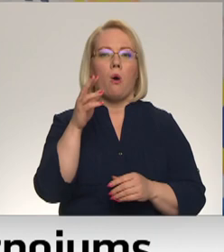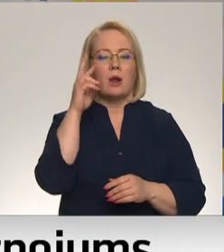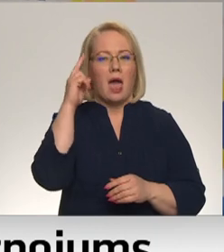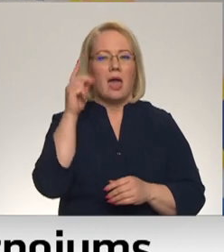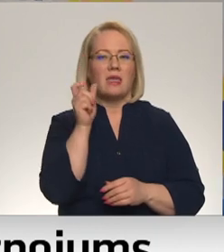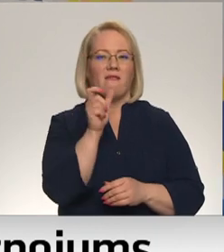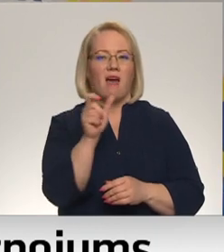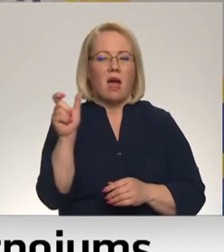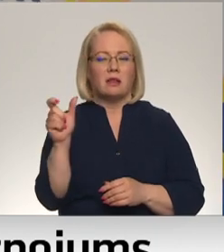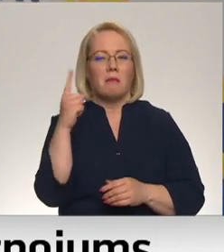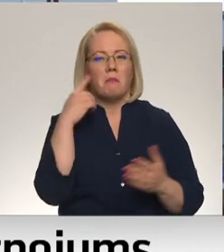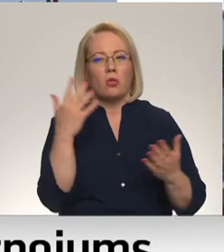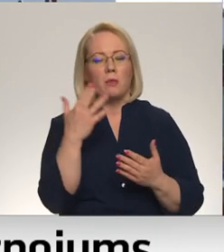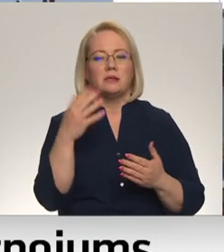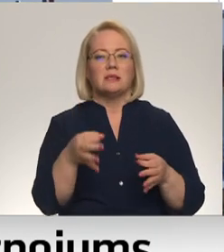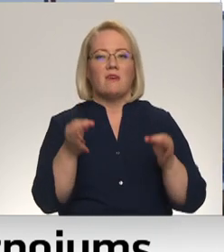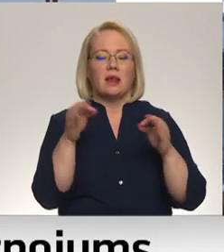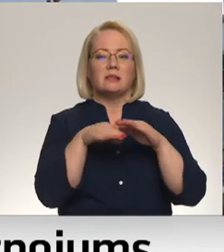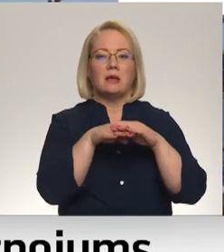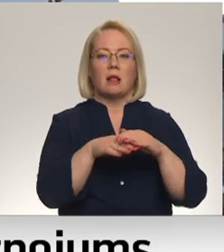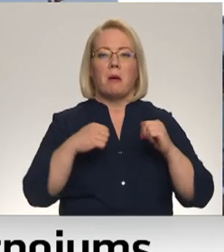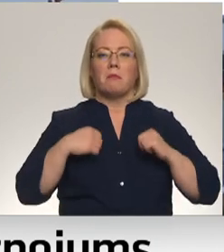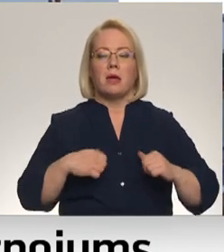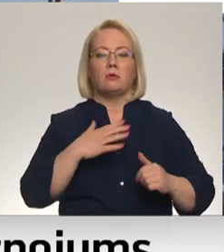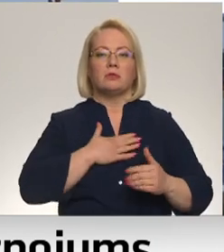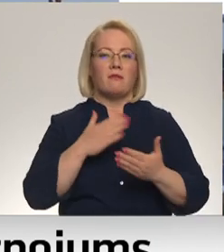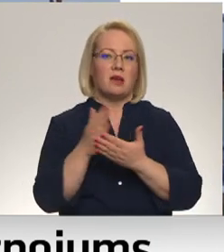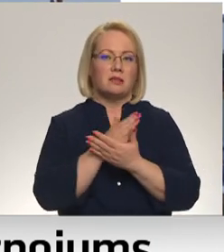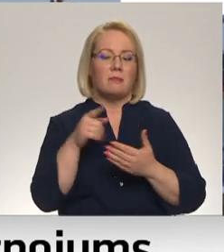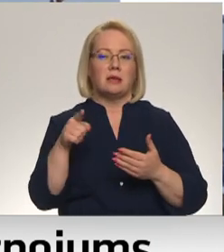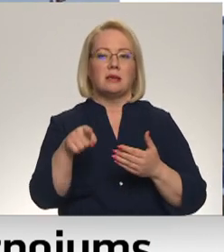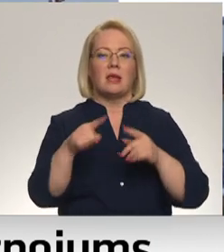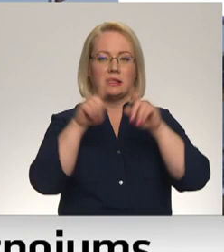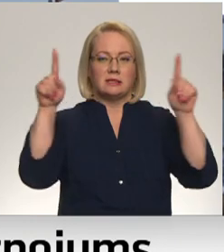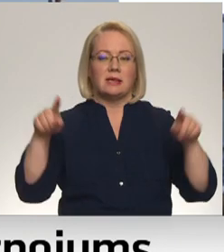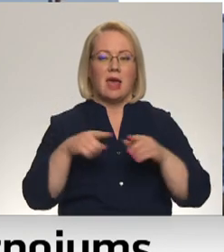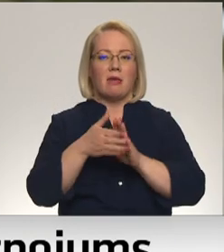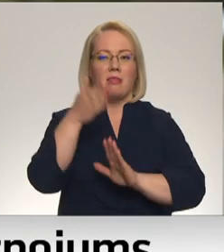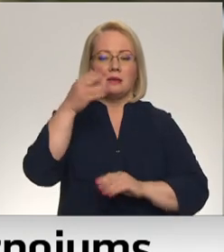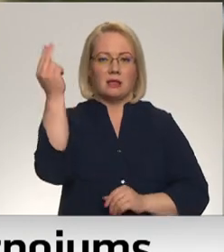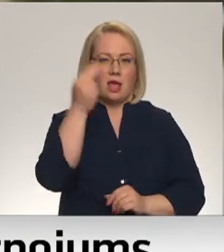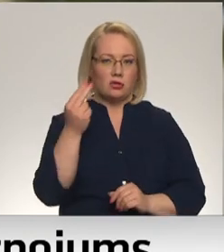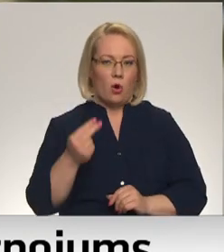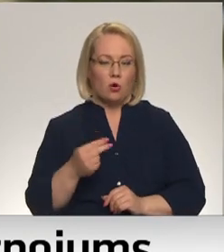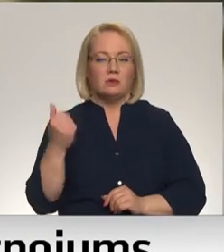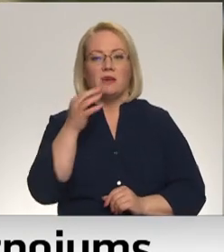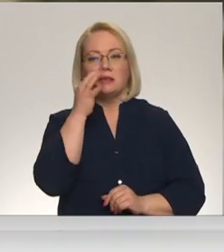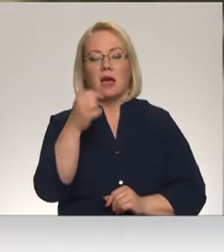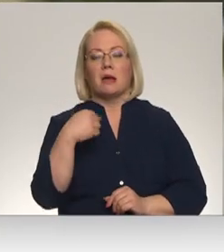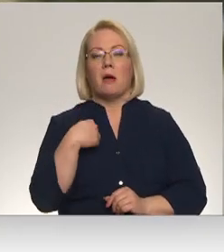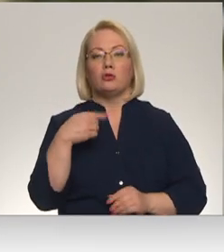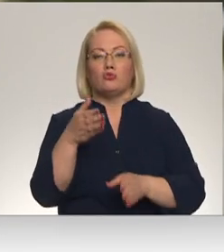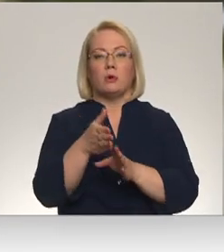aizdomāties, cik svarīgi ir saglabāt mieru savā starpā. Tādēļ tapis šāds sienas gleznojums. Man personīgi ieraugot šo sienu uzreiz,